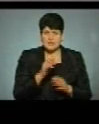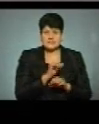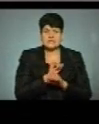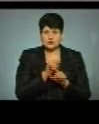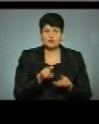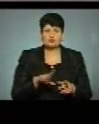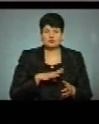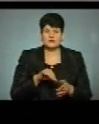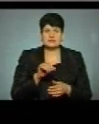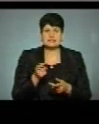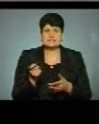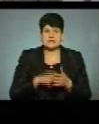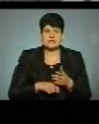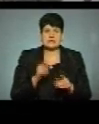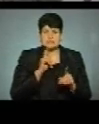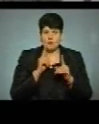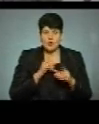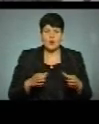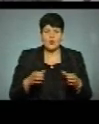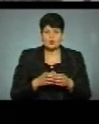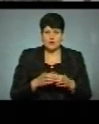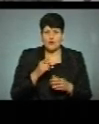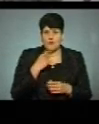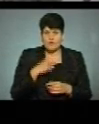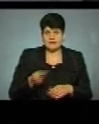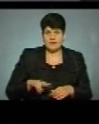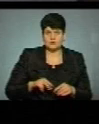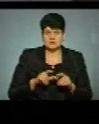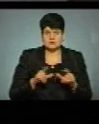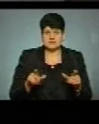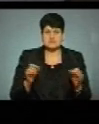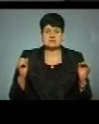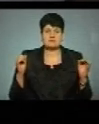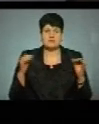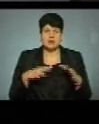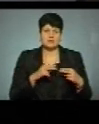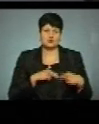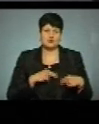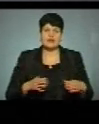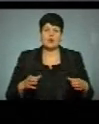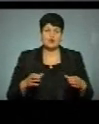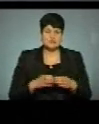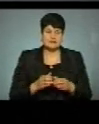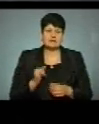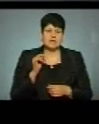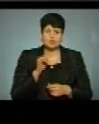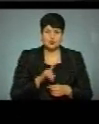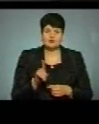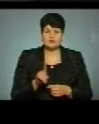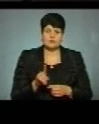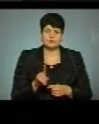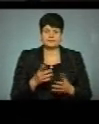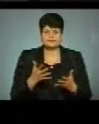протесту відбулися закриті збори колективу, каже директор закладу Василь Мартинюк. Збирається трудовий колектив для того, щоб